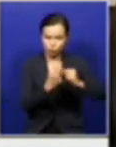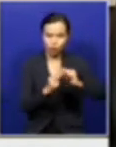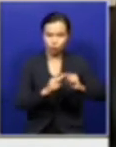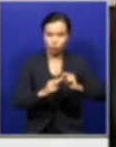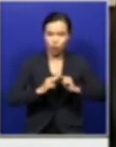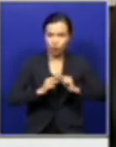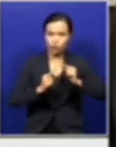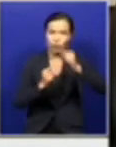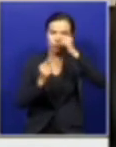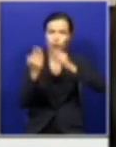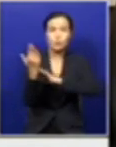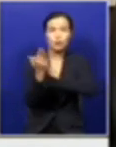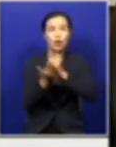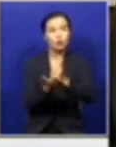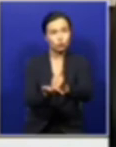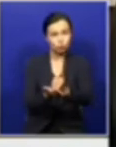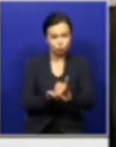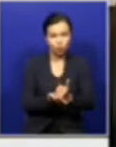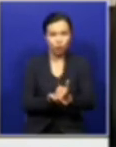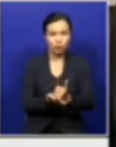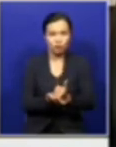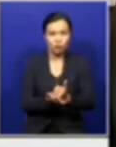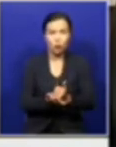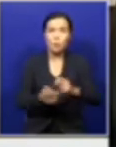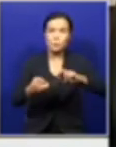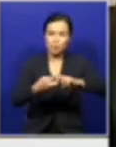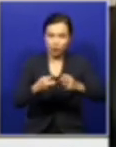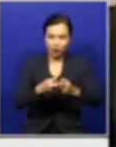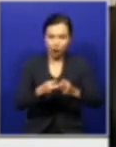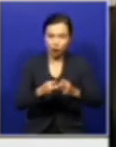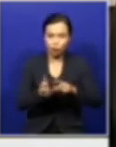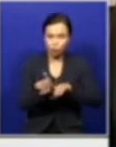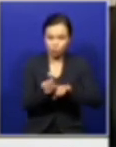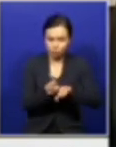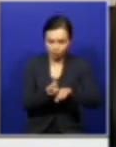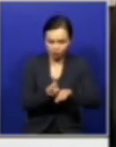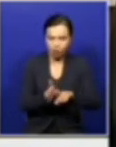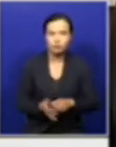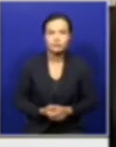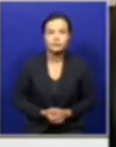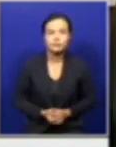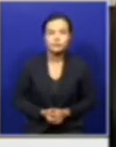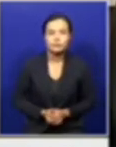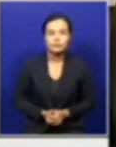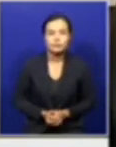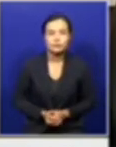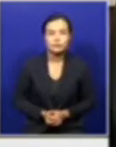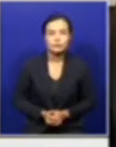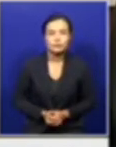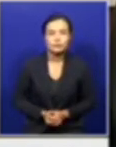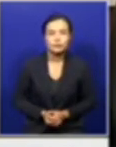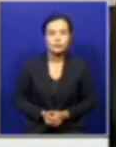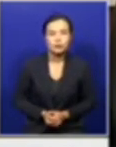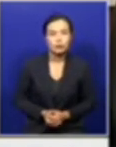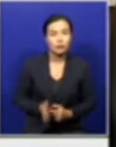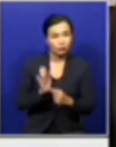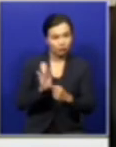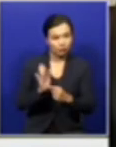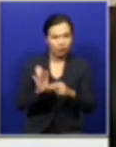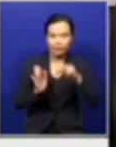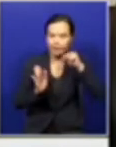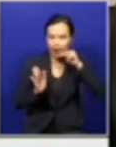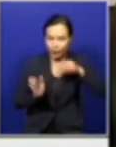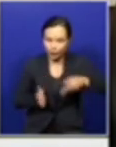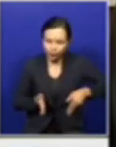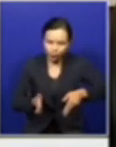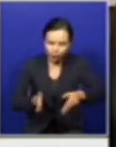มันจะช่วยเราได้มากในกรณีที่เราเกิดวิกฤตโรคร้ายดังกล่าวนะครับเช่นเรื่องต้องทำเรื่องน้ำให้ดีนะครับ